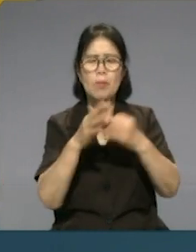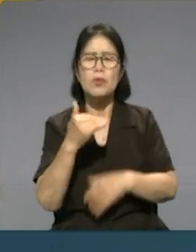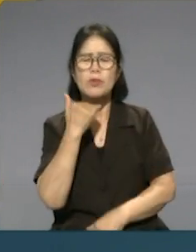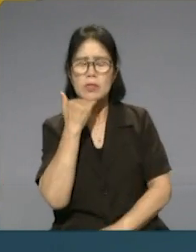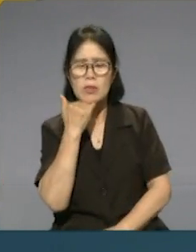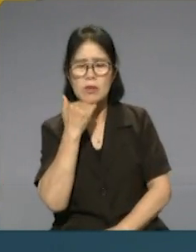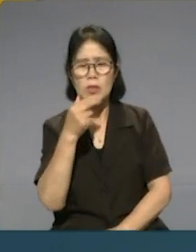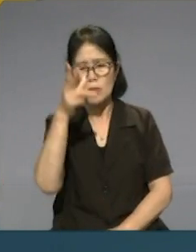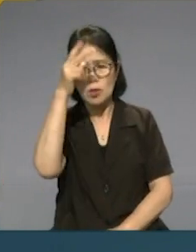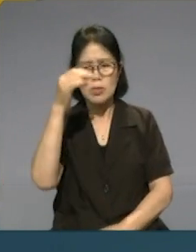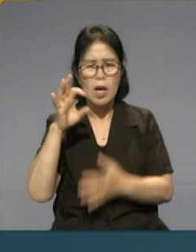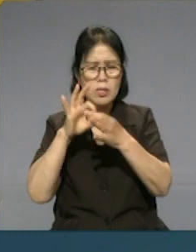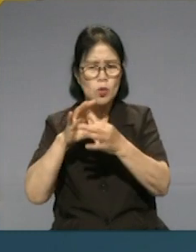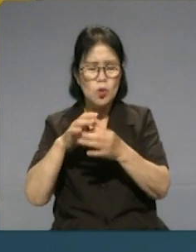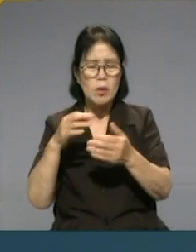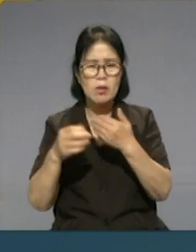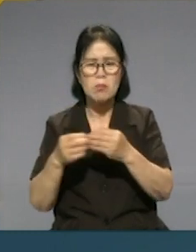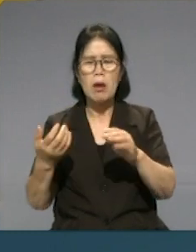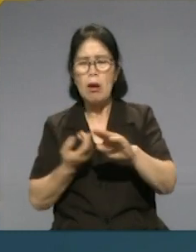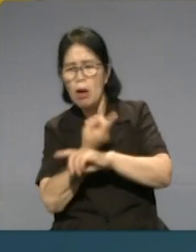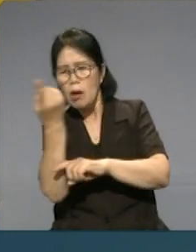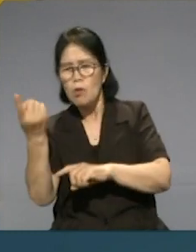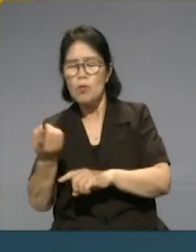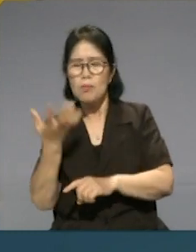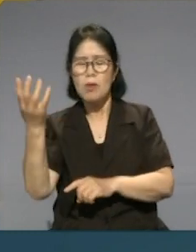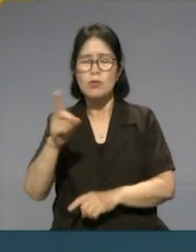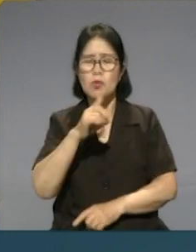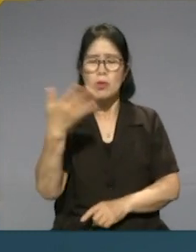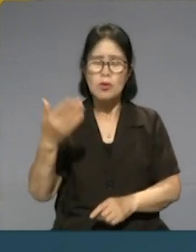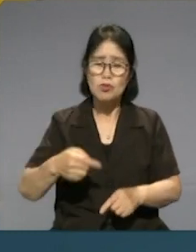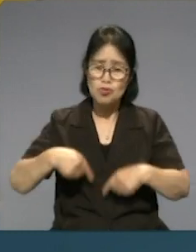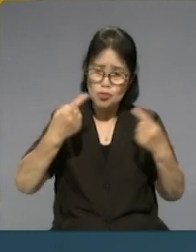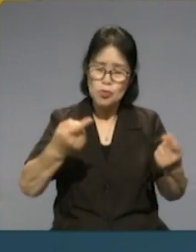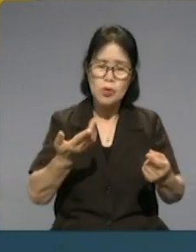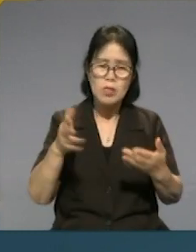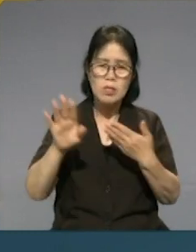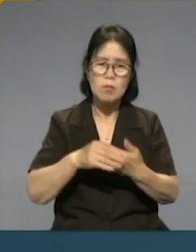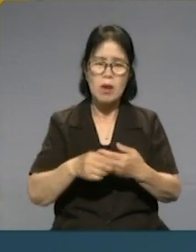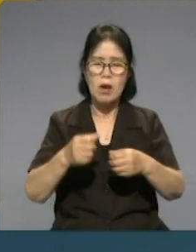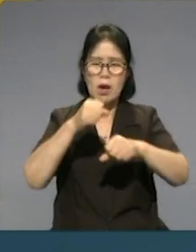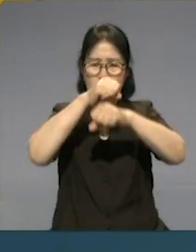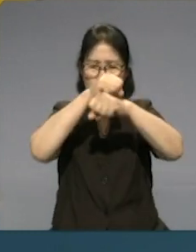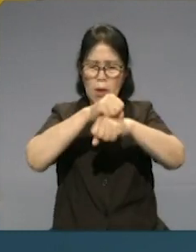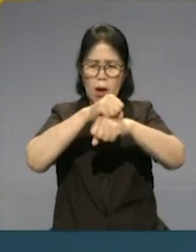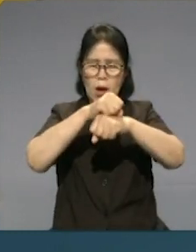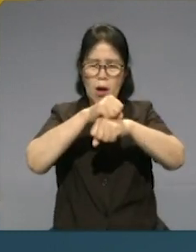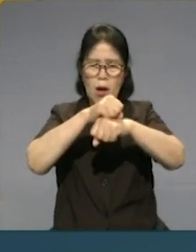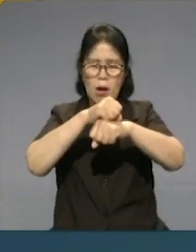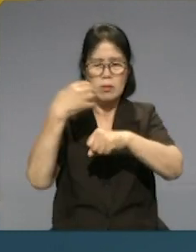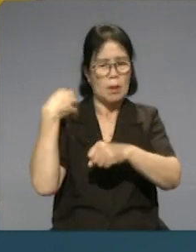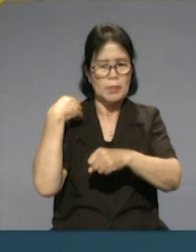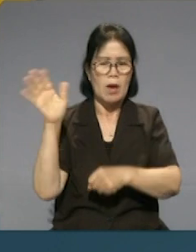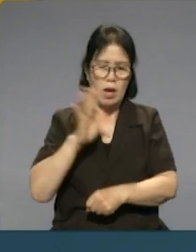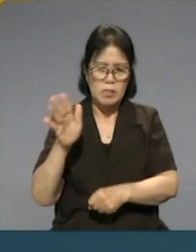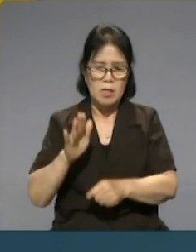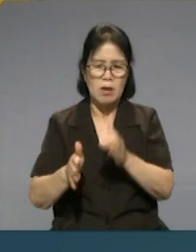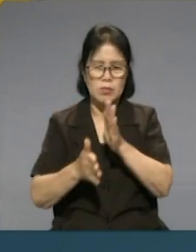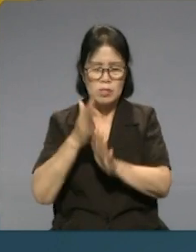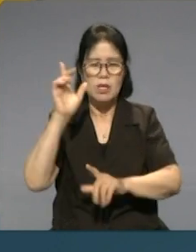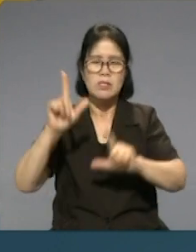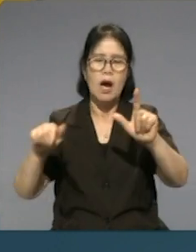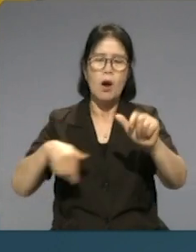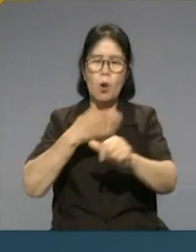신고를 받았지만 엉뚱한 곳으로 출동했고 소방서는 제대로 출동했지만 제방은 담당하지 않는다며 시의 상황만